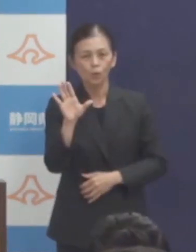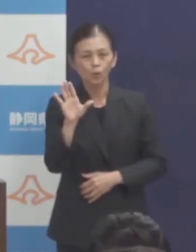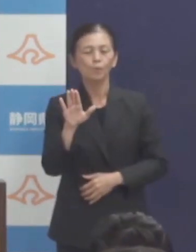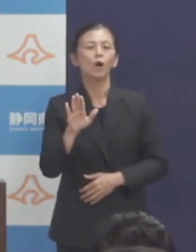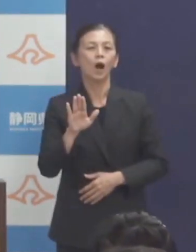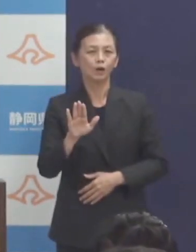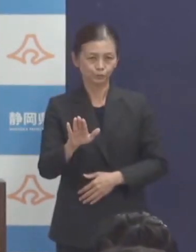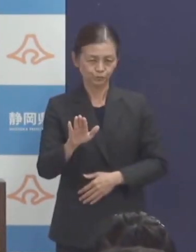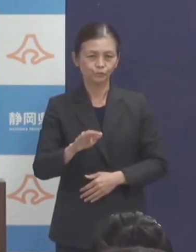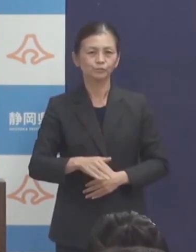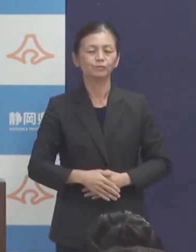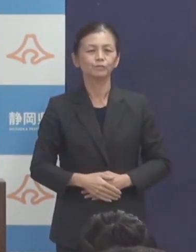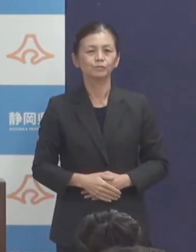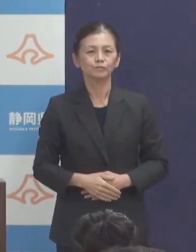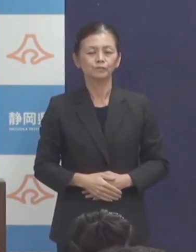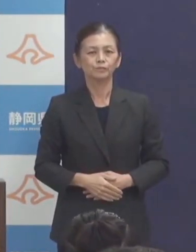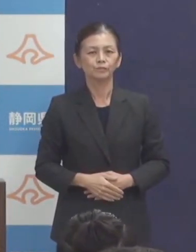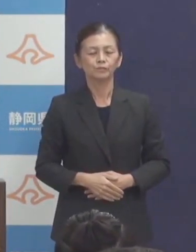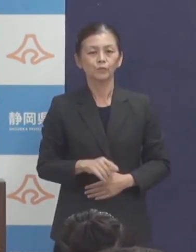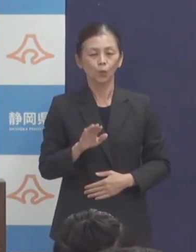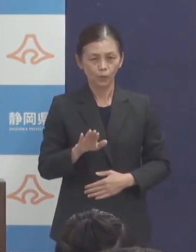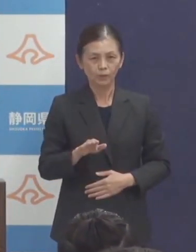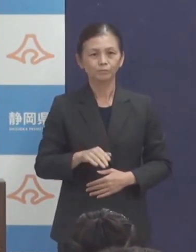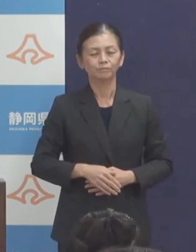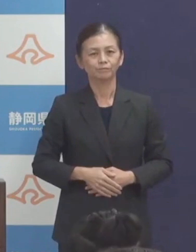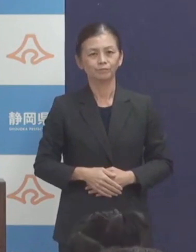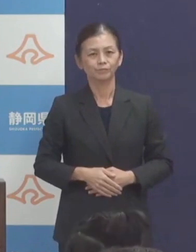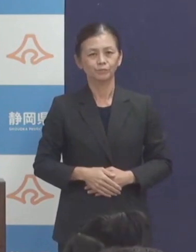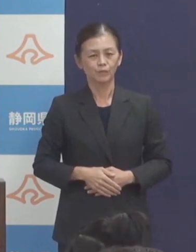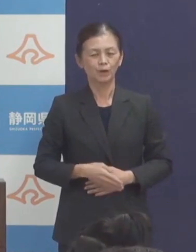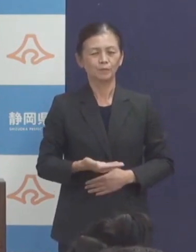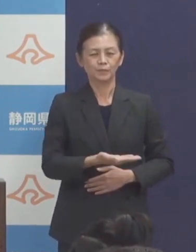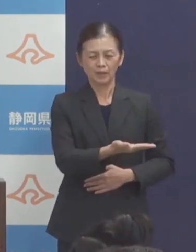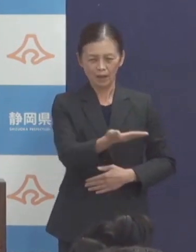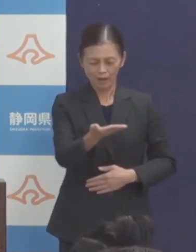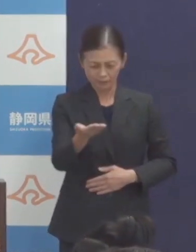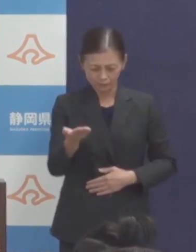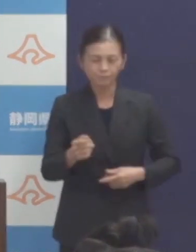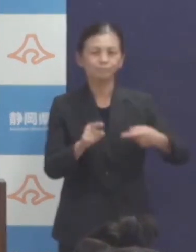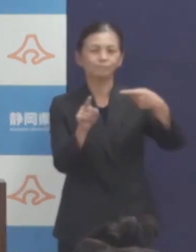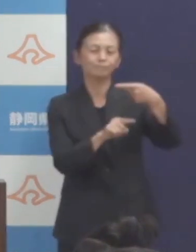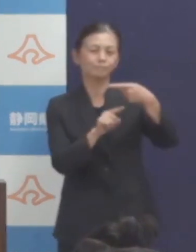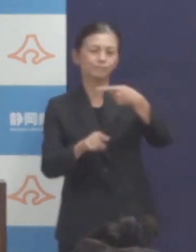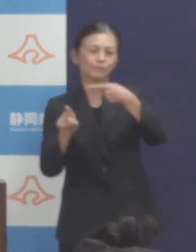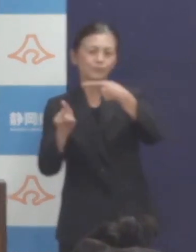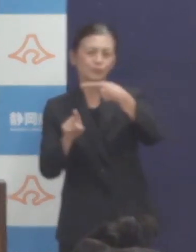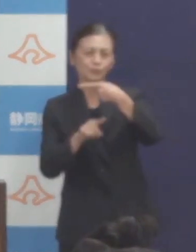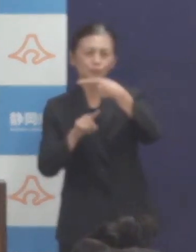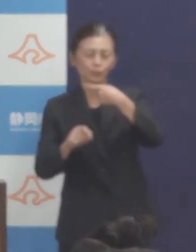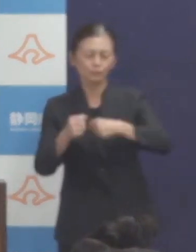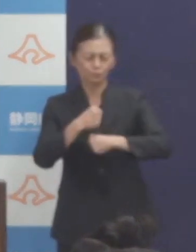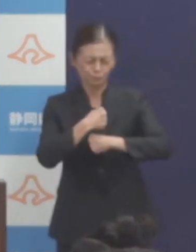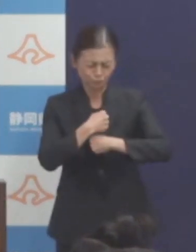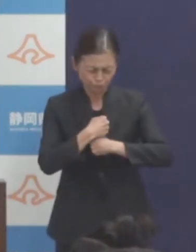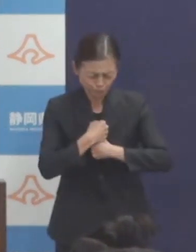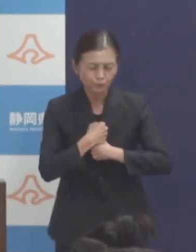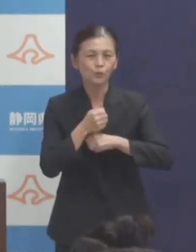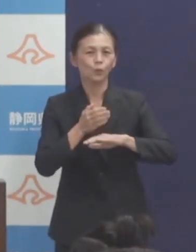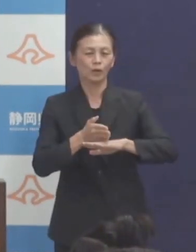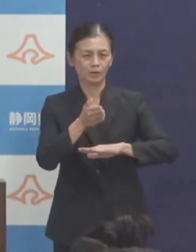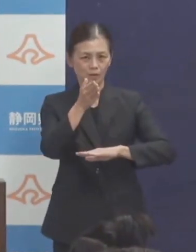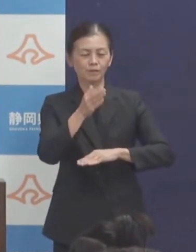るようになっております。これはもう一人に県民の皆様お一人お一人の心がけの賜物でござい